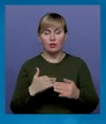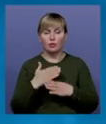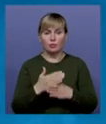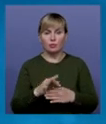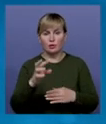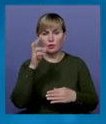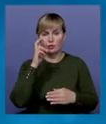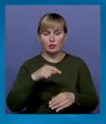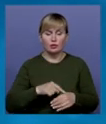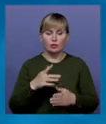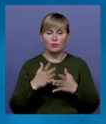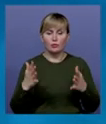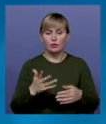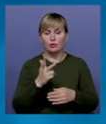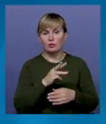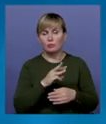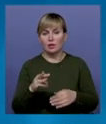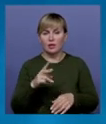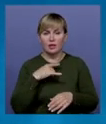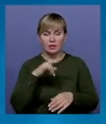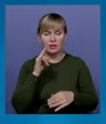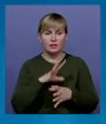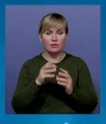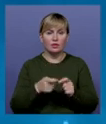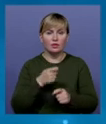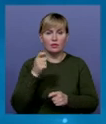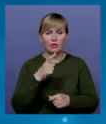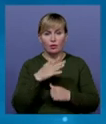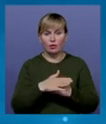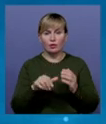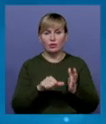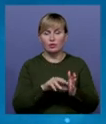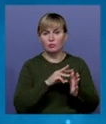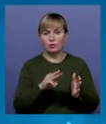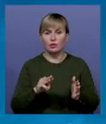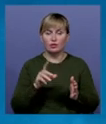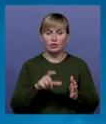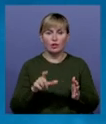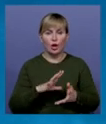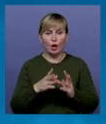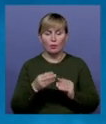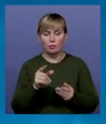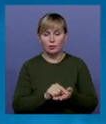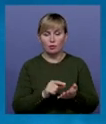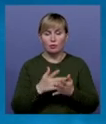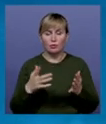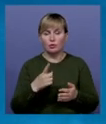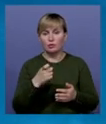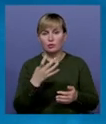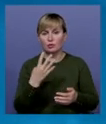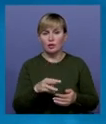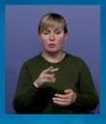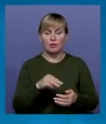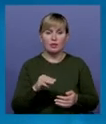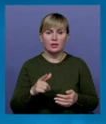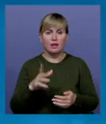от государства ощутили больше 3 миллионов казахстанцев. Всего заявки подали около 6 миллионов человек. Общая сумма пособия больше 140 миллиардов